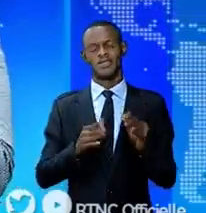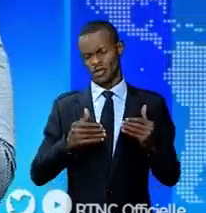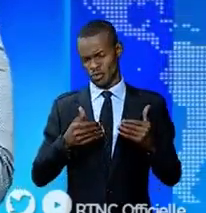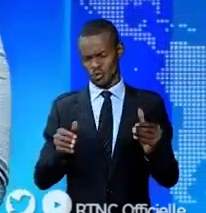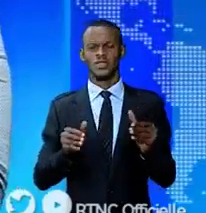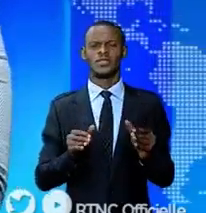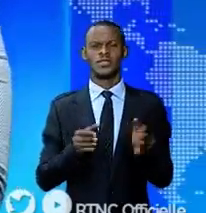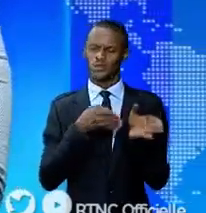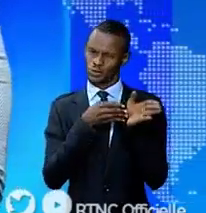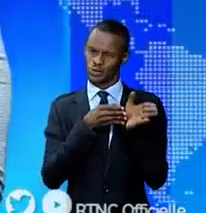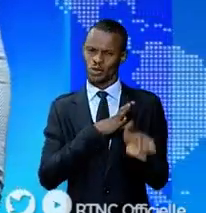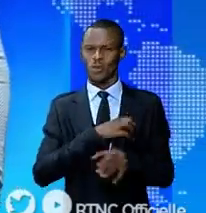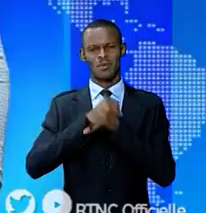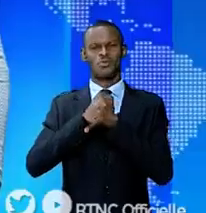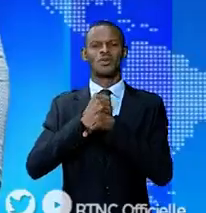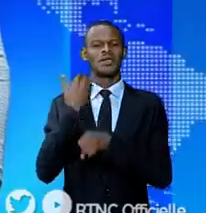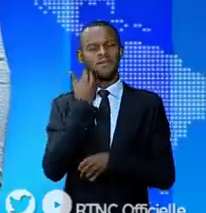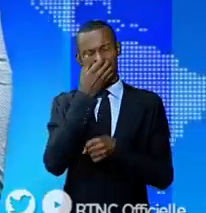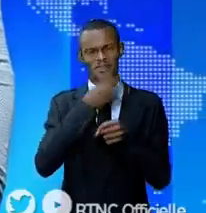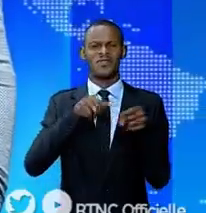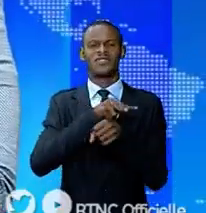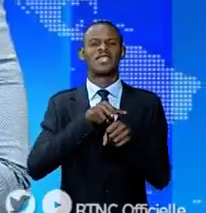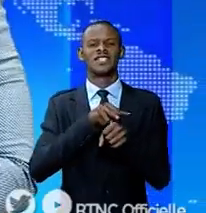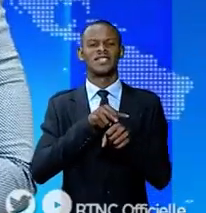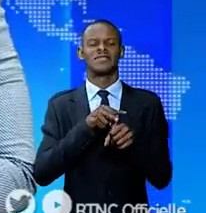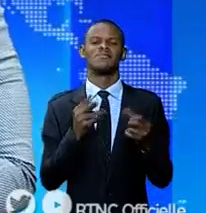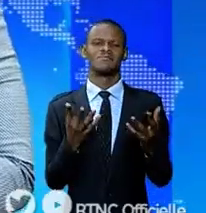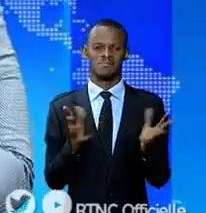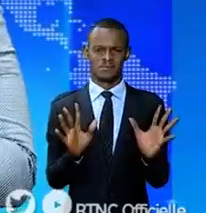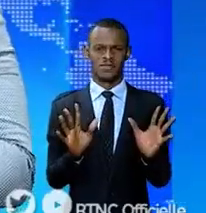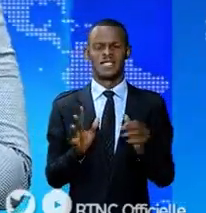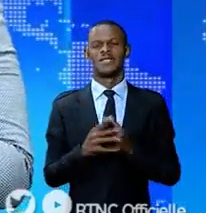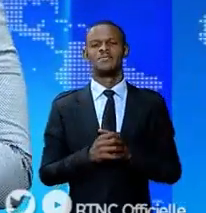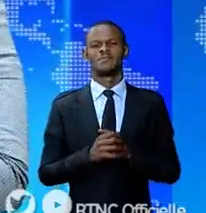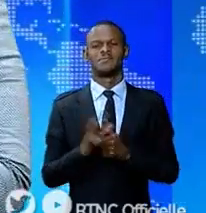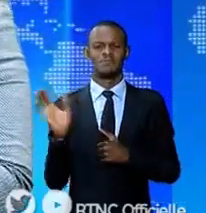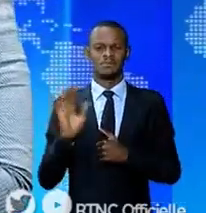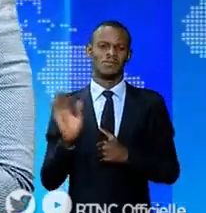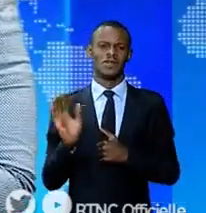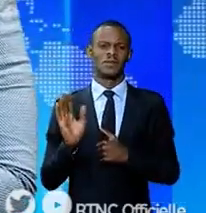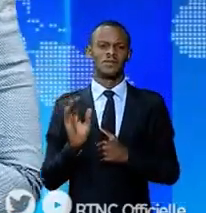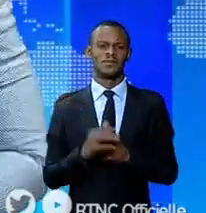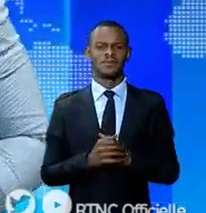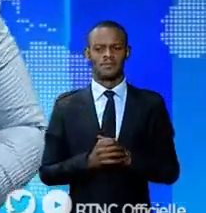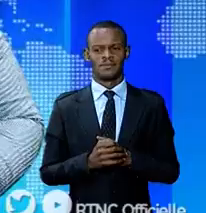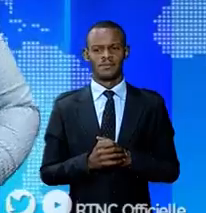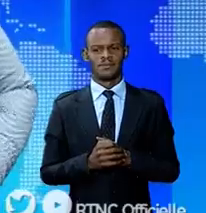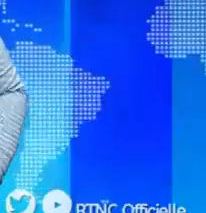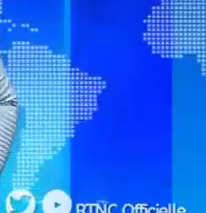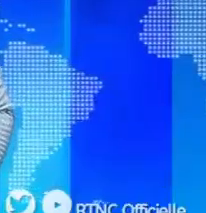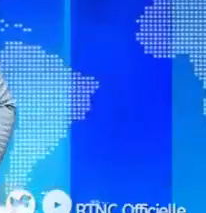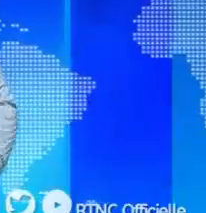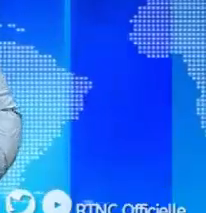Continuez d'observer les gestes barrières pour limiter la propagation du coronavirus. Et bon début de semaine à toutes et à tous. Merci. Au revoir.